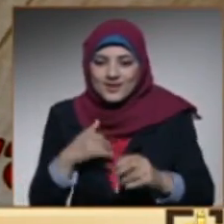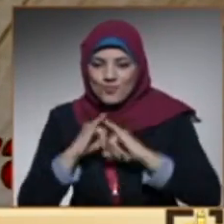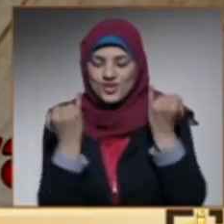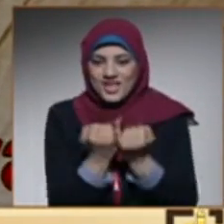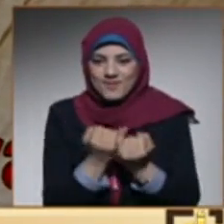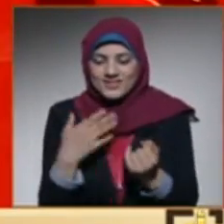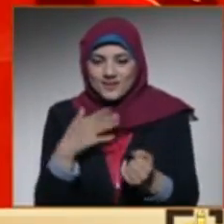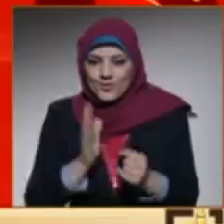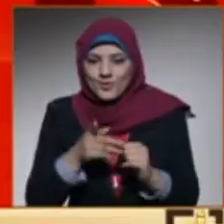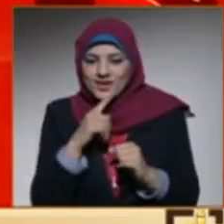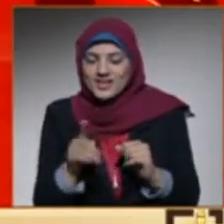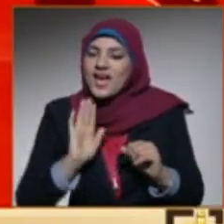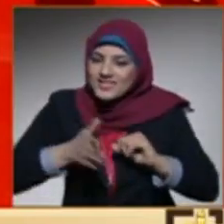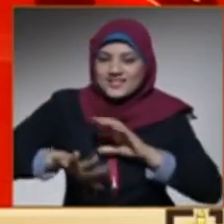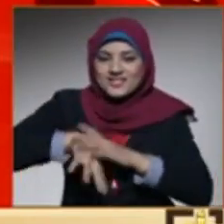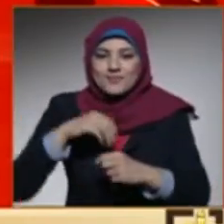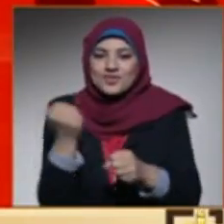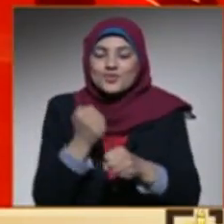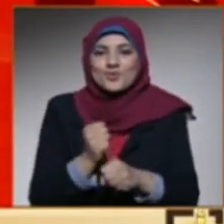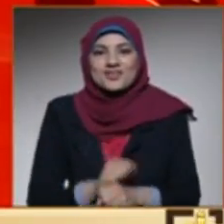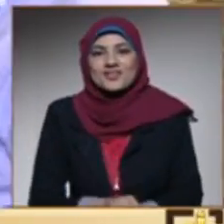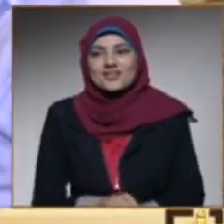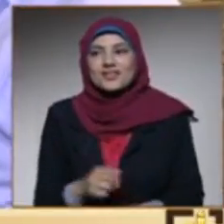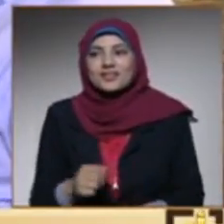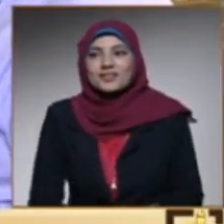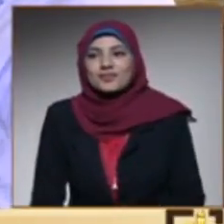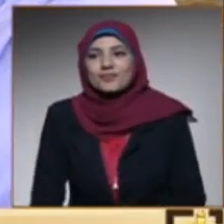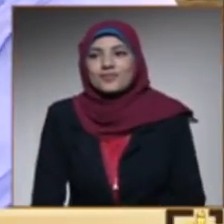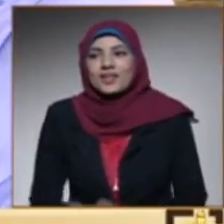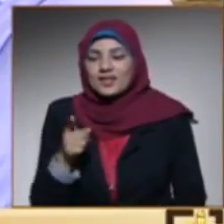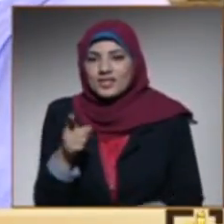باستطاعتهم النجاح. محمود دلوقتي أنت شغال بالك قد إيه في كنتاكي؟